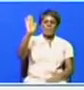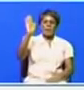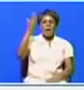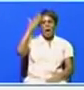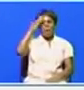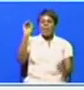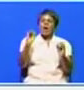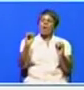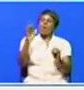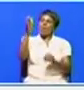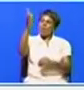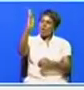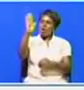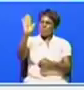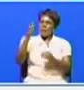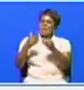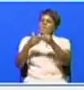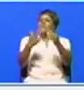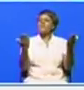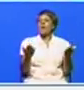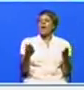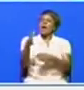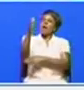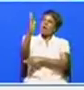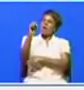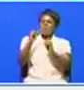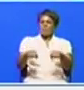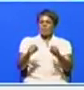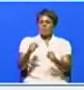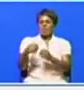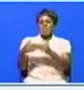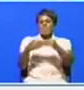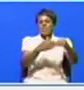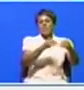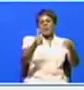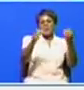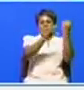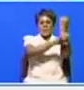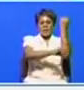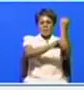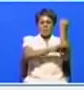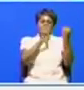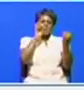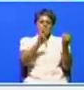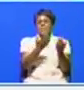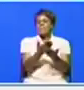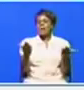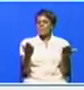mali atakupeleka. Mwenyezi Mungu anaweza kukufanya akupeleke nchi mali ambapo uone vitu ndio